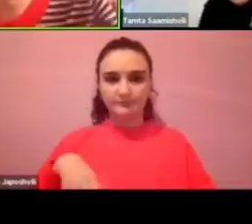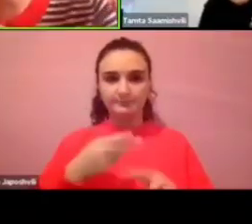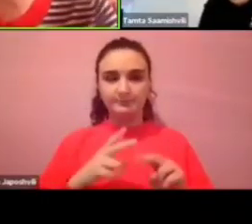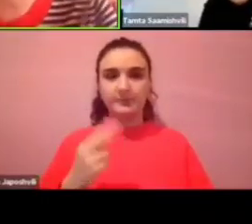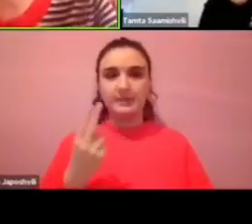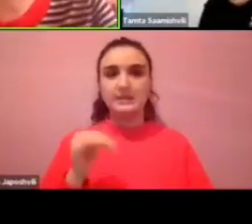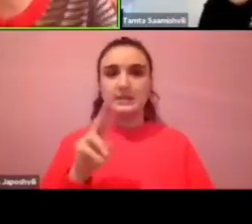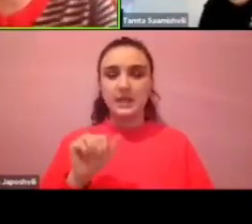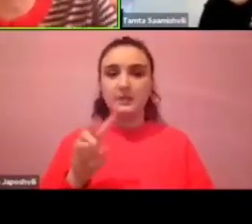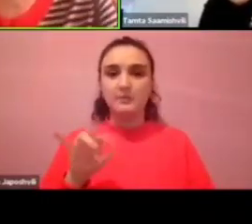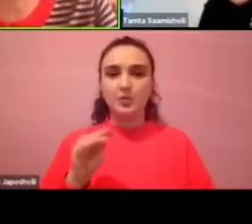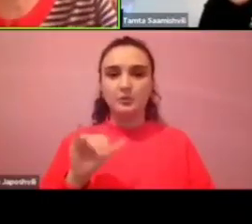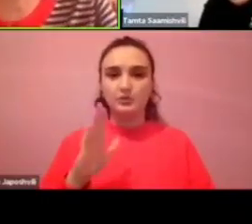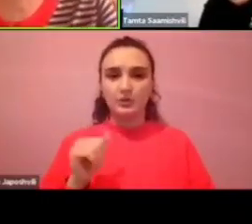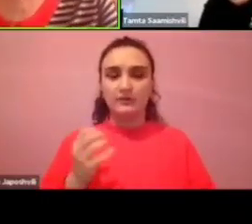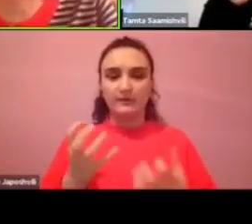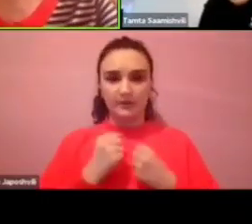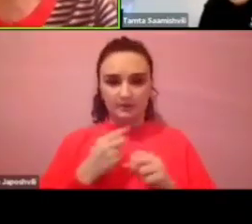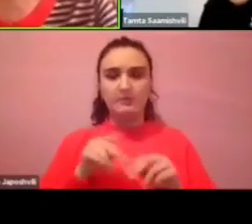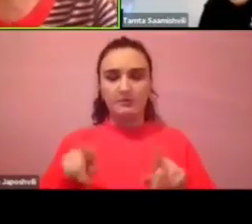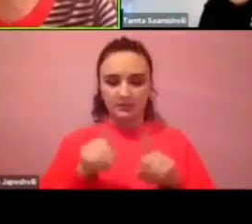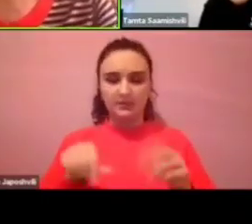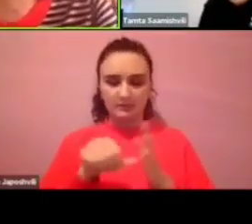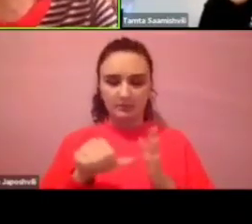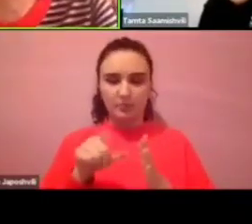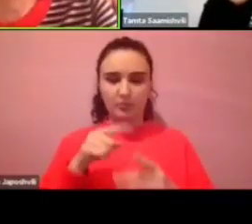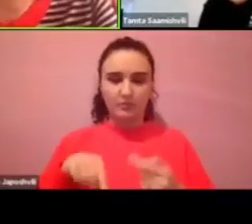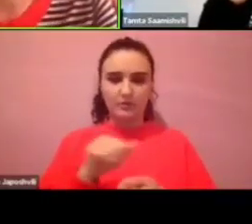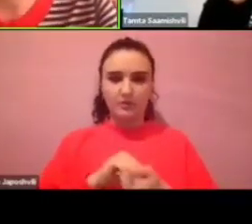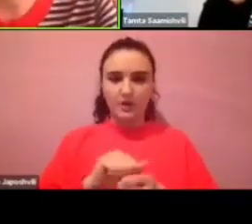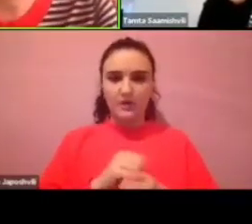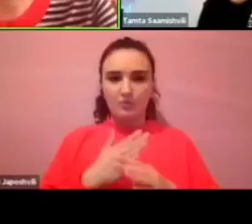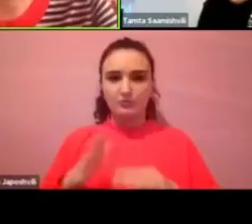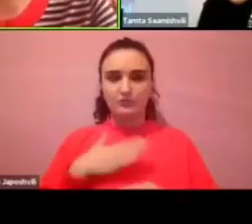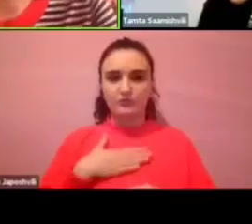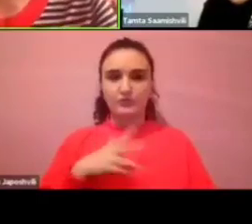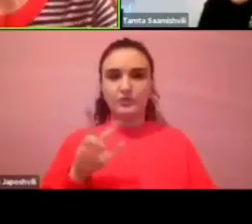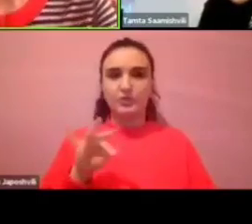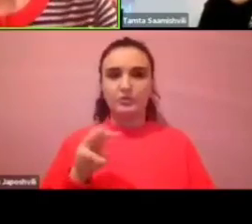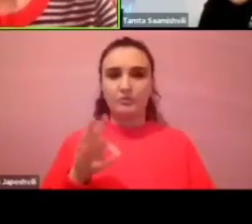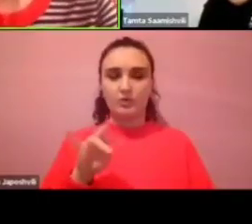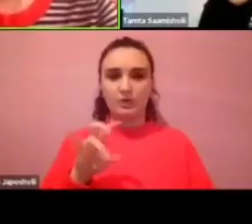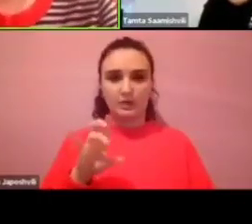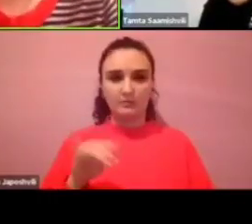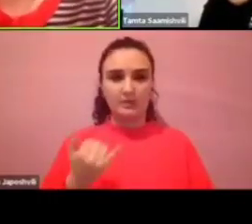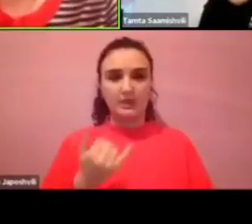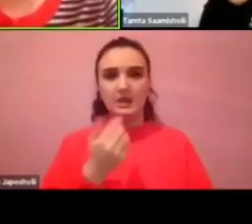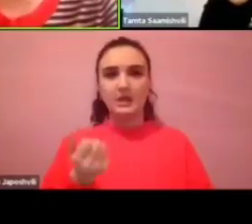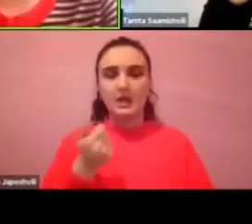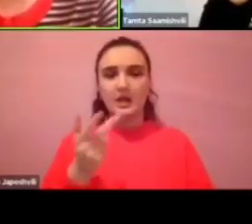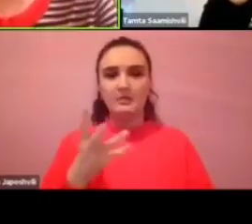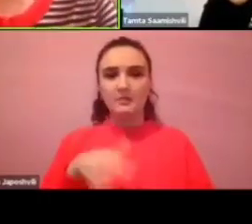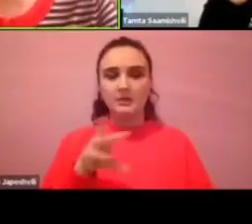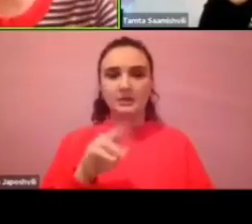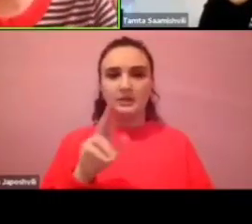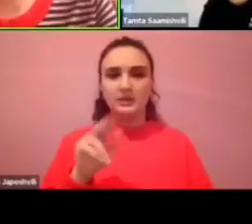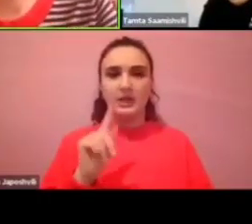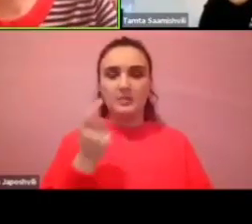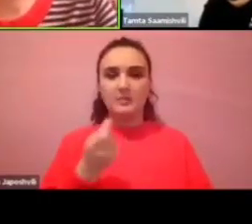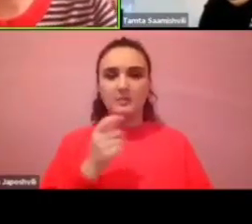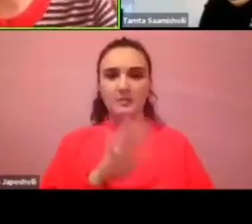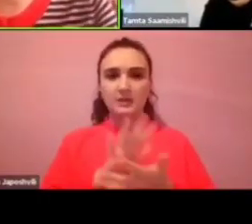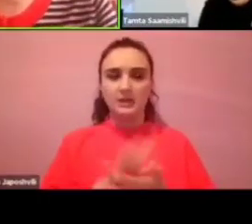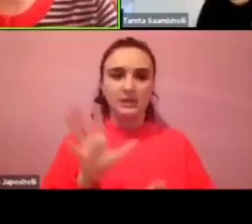ამ ამინომჟავას საკვებიდანაც ვიღებთ და ამითაც ვეხმარებით, რომ გამომუშავდეს ეს ჩვენი ჰორმონები. ეხლა რამდენია და რა